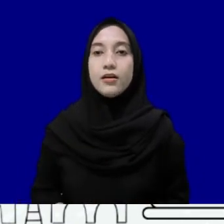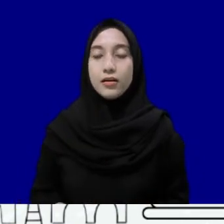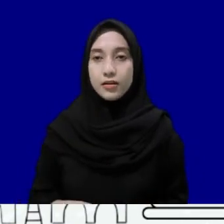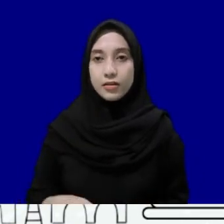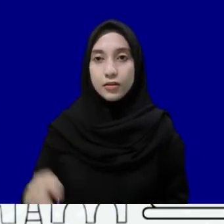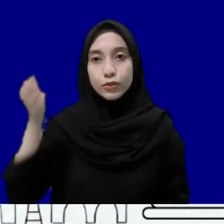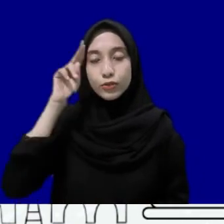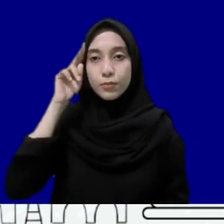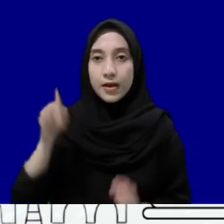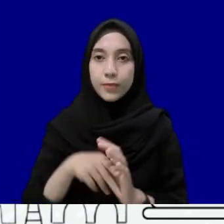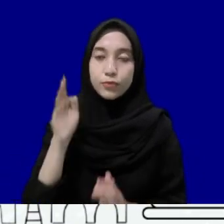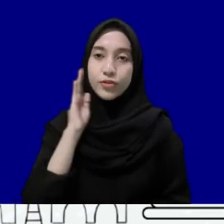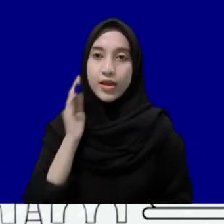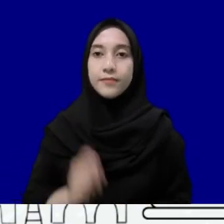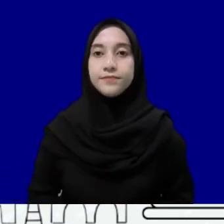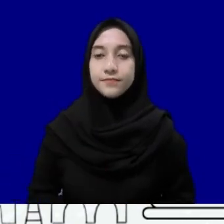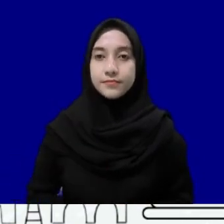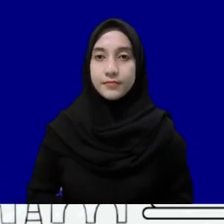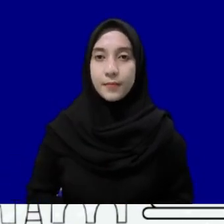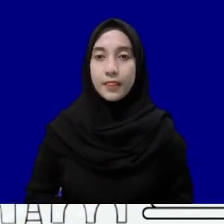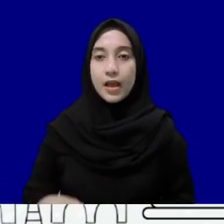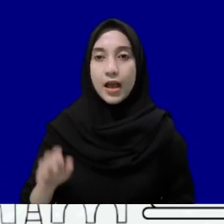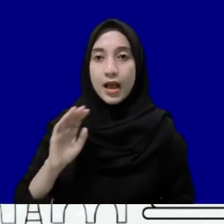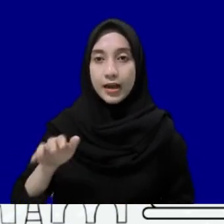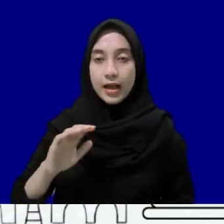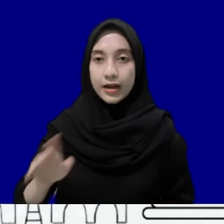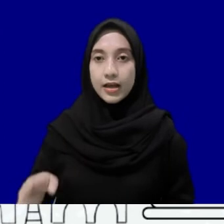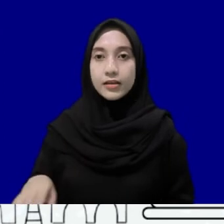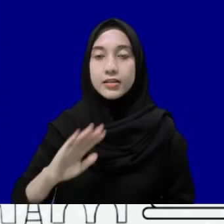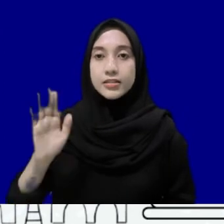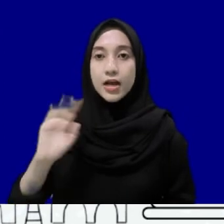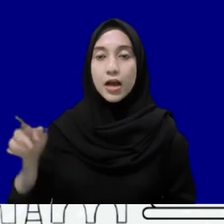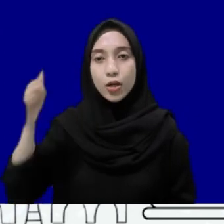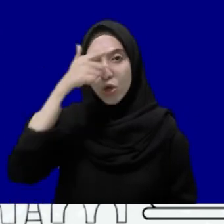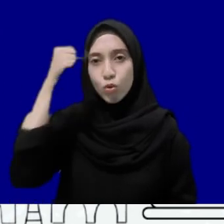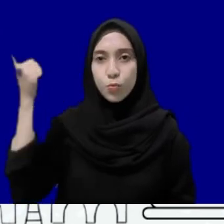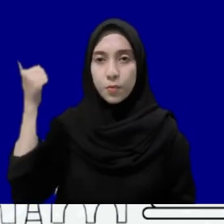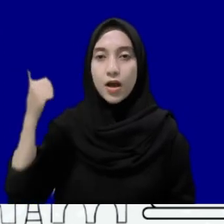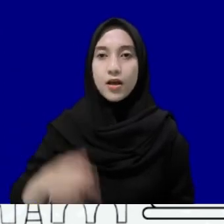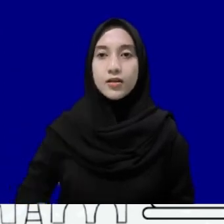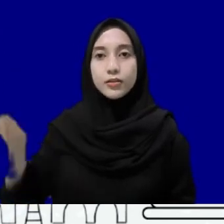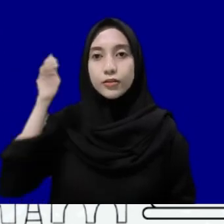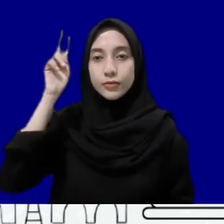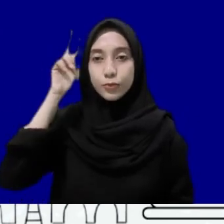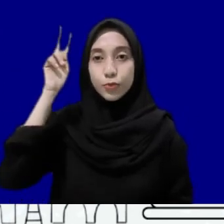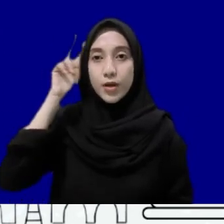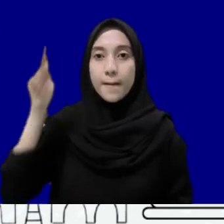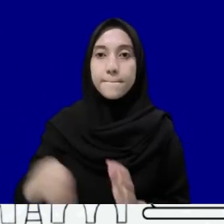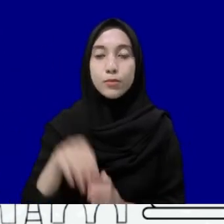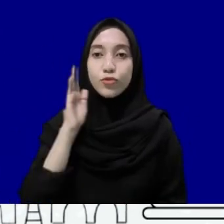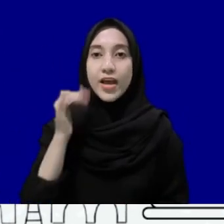kehidupan sehari-hari, serta jangan pernah melupakan pahlawan Sumpah Pemuda ya. Semoga materi ini bermanfaat.